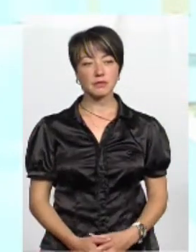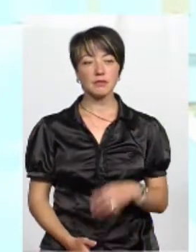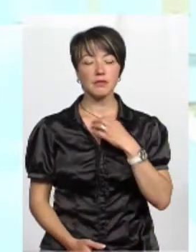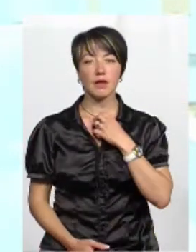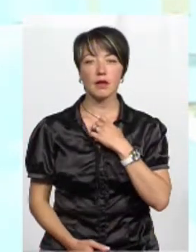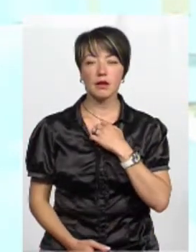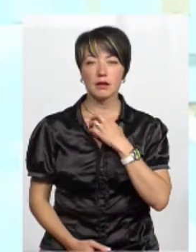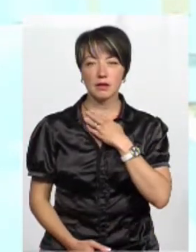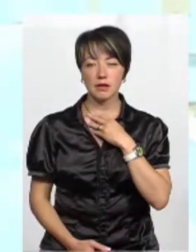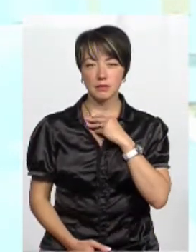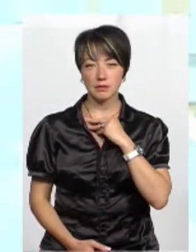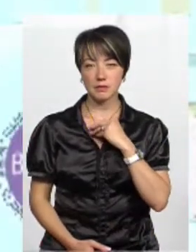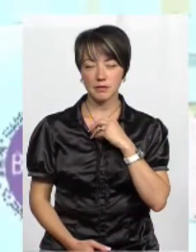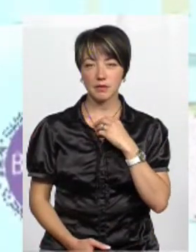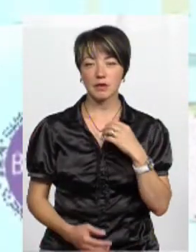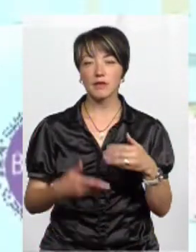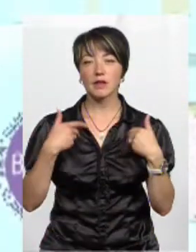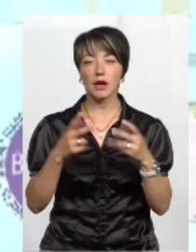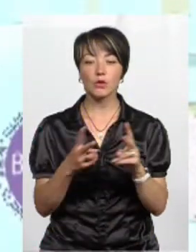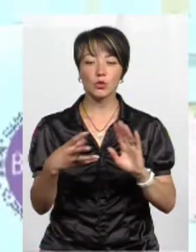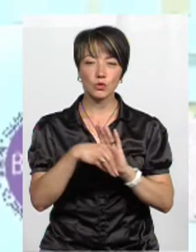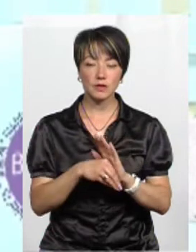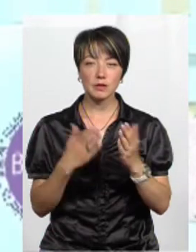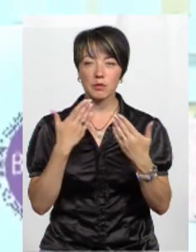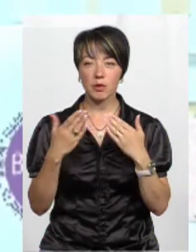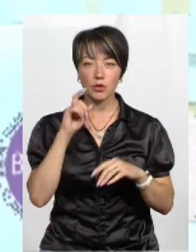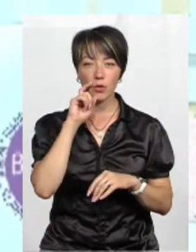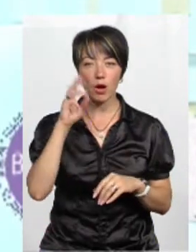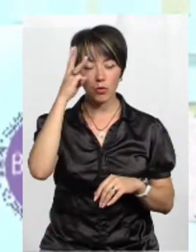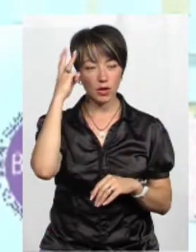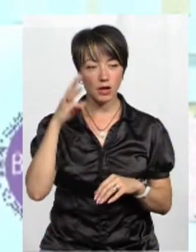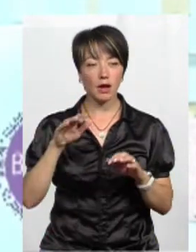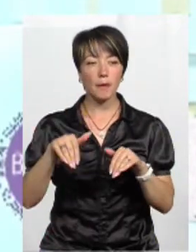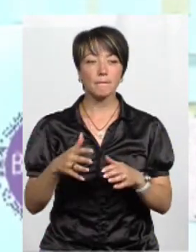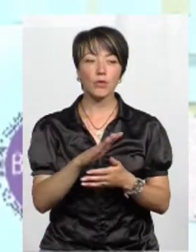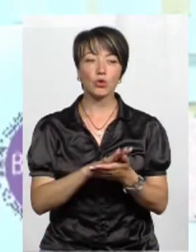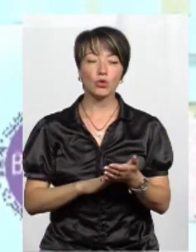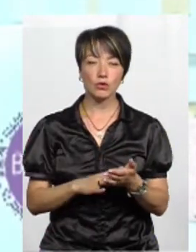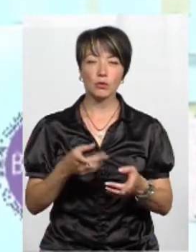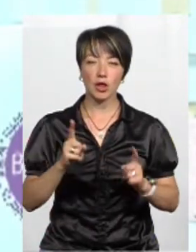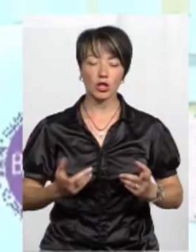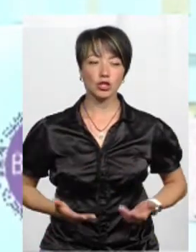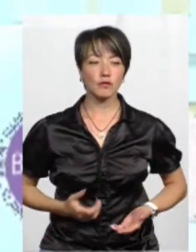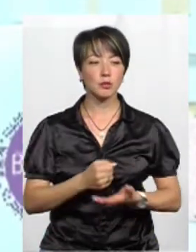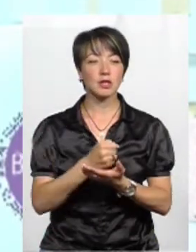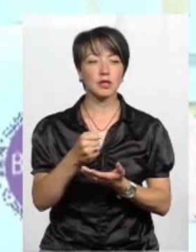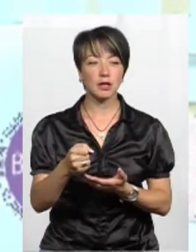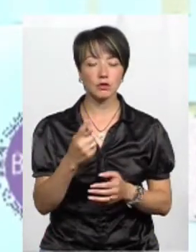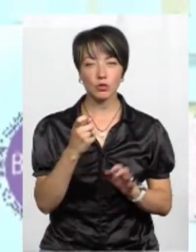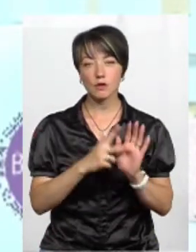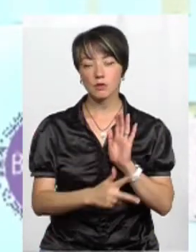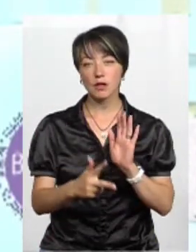Вітання всім, хто щойно долучився до публічних співбесід на ЮА «Поділля». Продовжуємо їх наживо із кандидатами